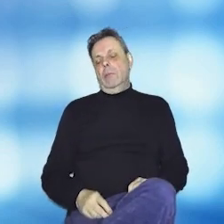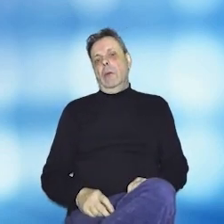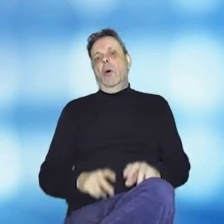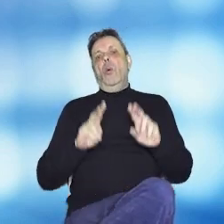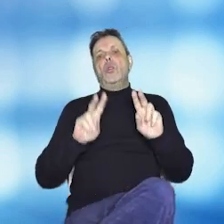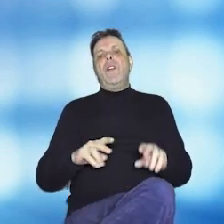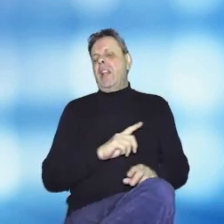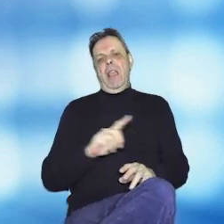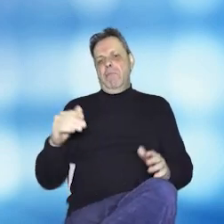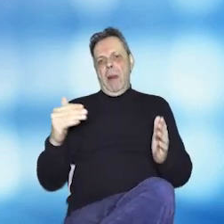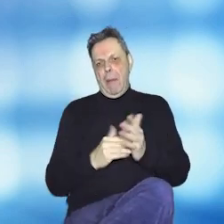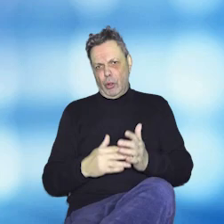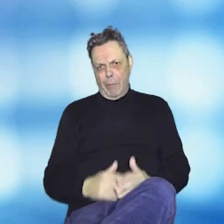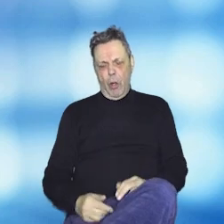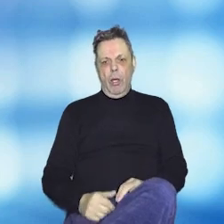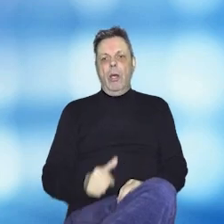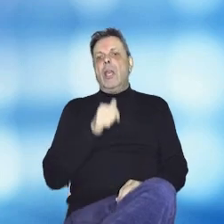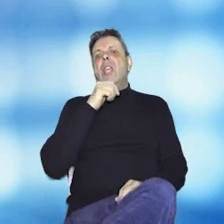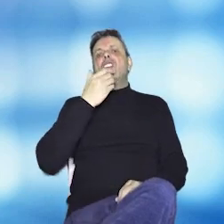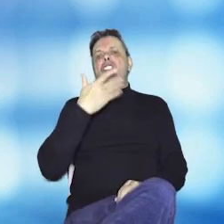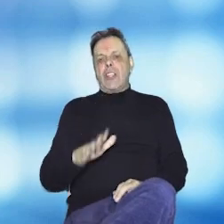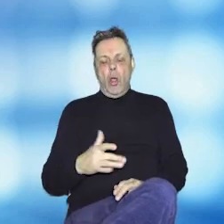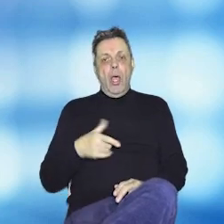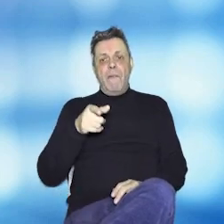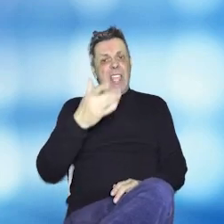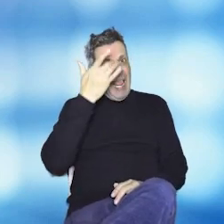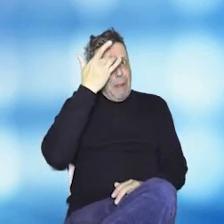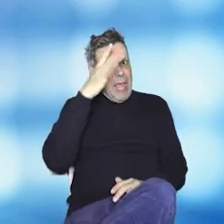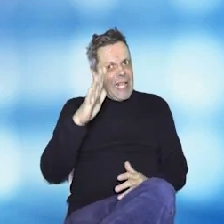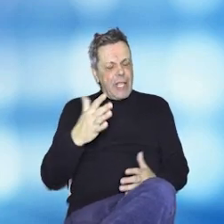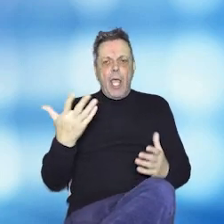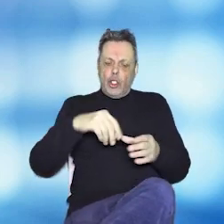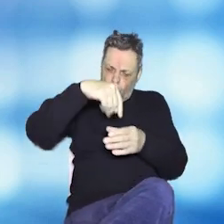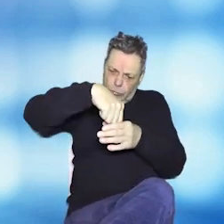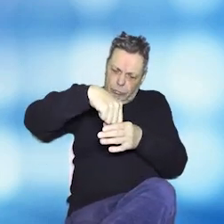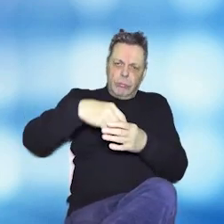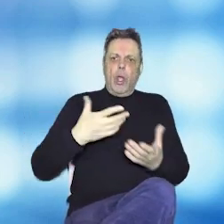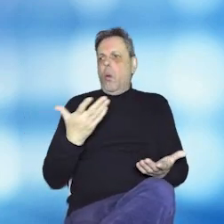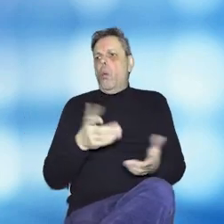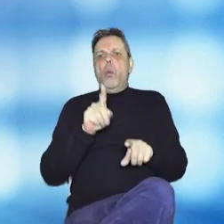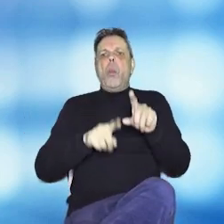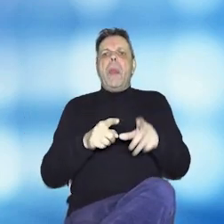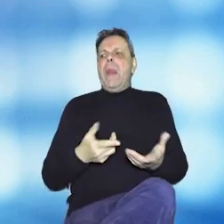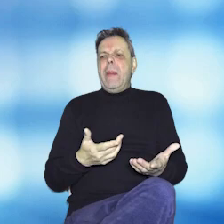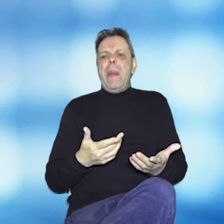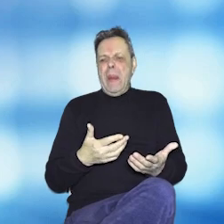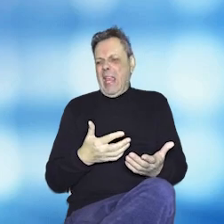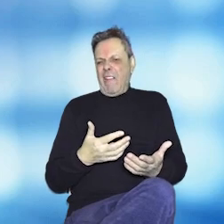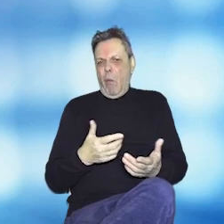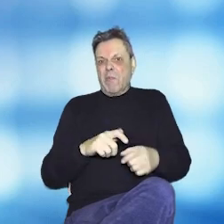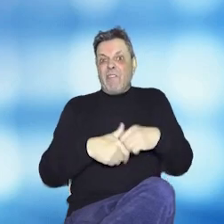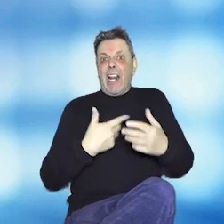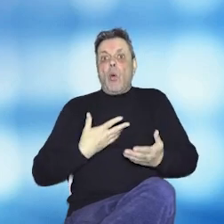zapravo nepotrebno, da ne velim i štetno, jer vi nikad ne znate što se nalazi u nekakvom sredstvu koje